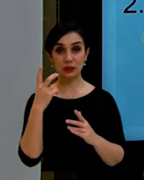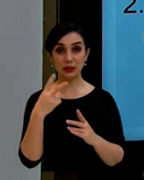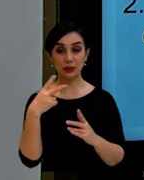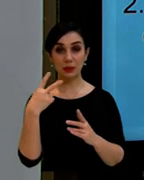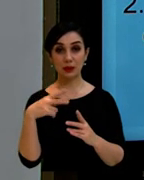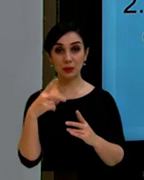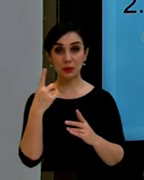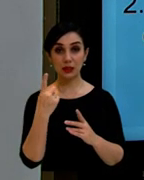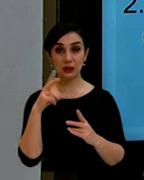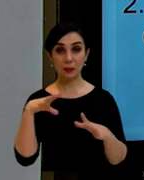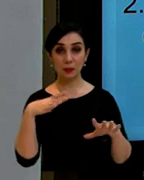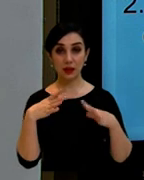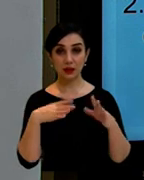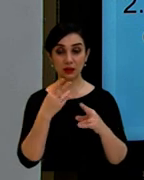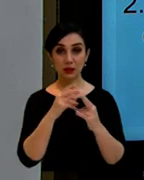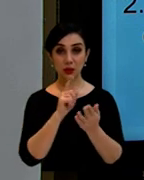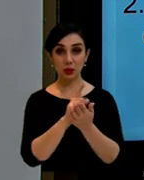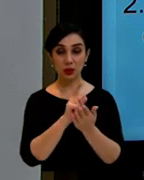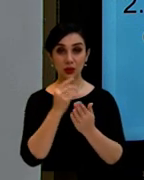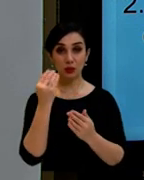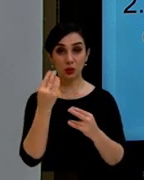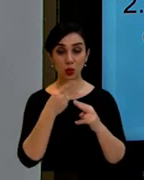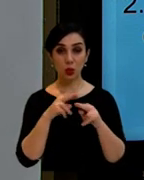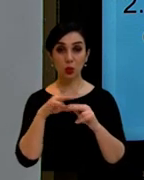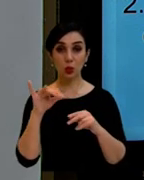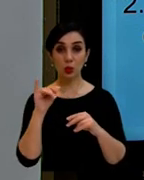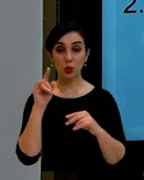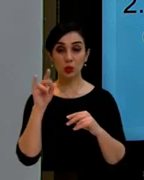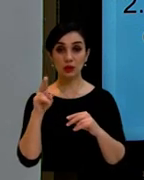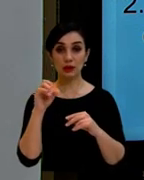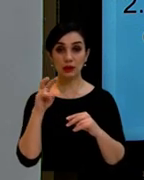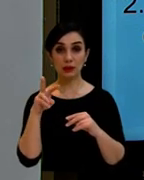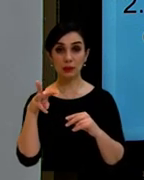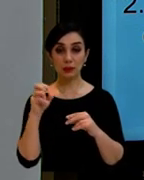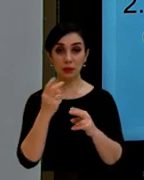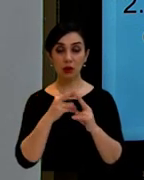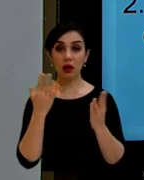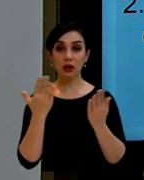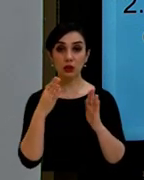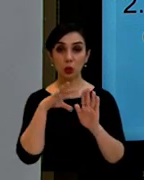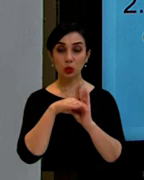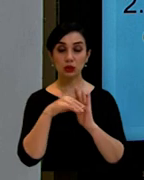121-chi mashqda berilgan gaplardagi undalmalarning qo'llanishiga e'tibor bering va qanday qo'shimcha ma'no